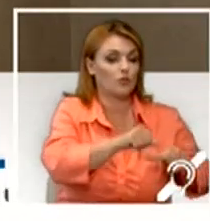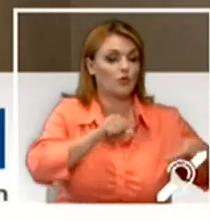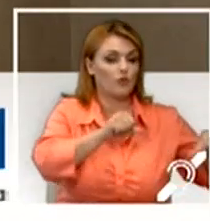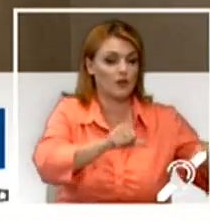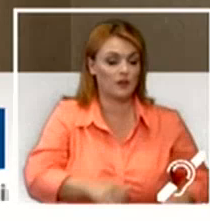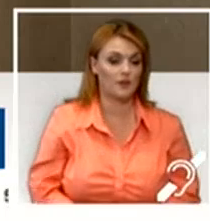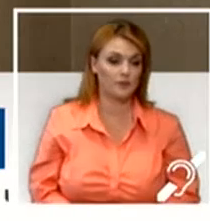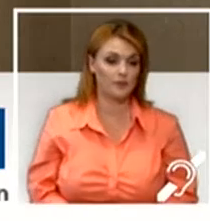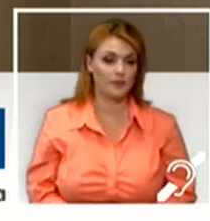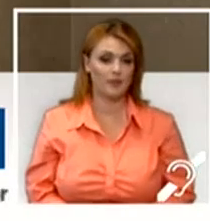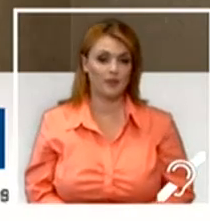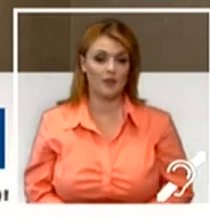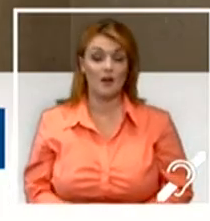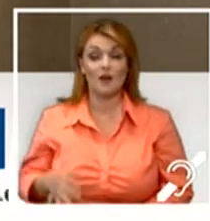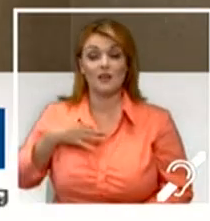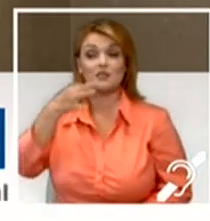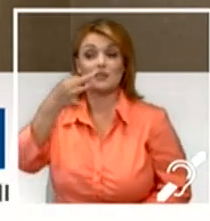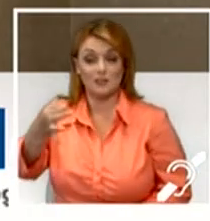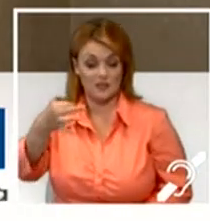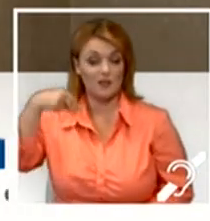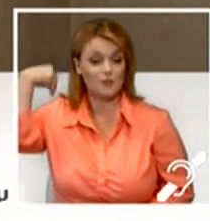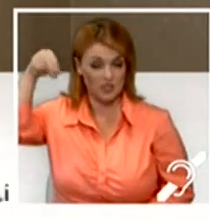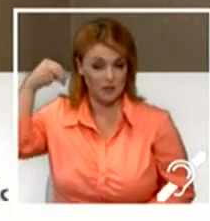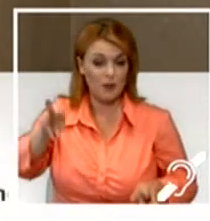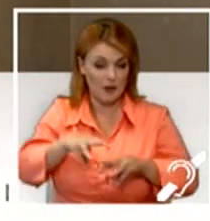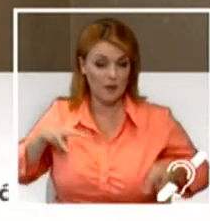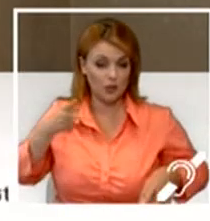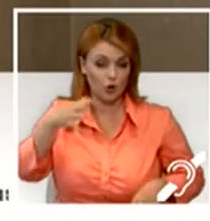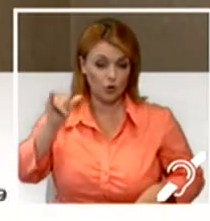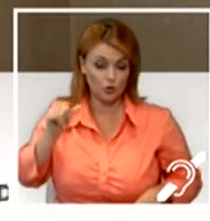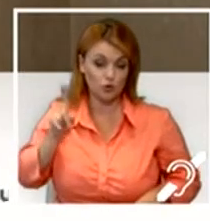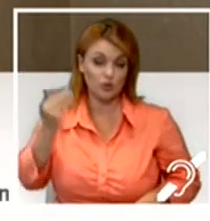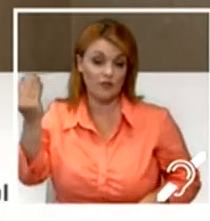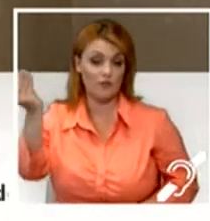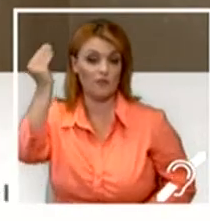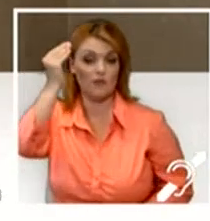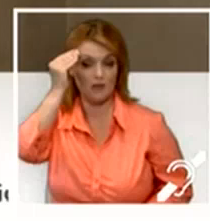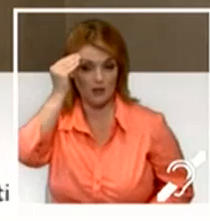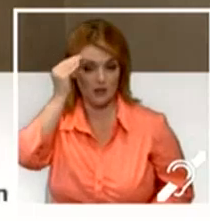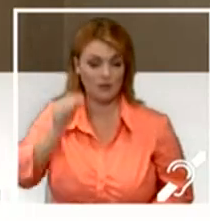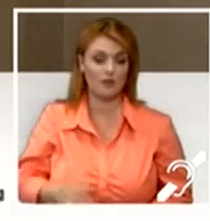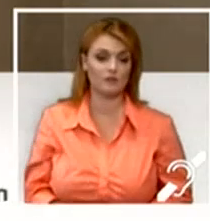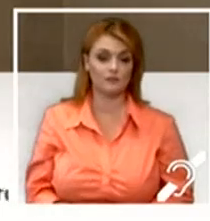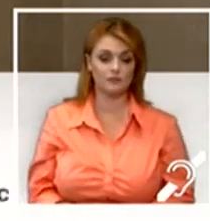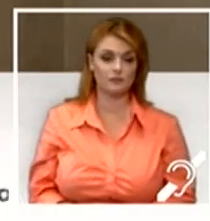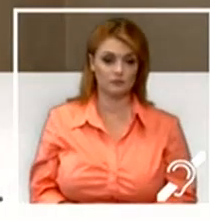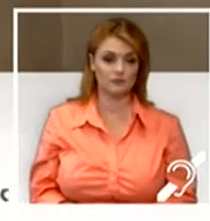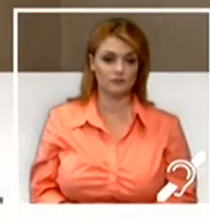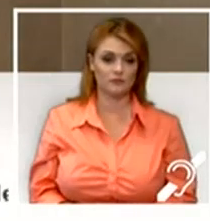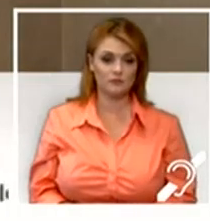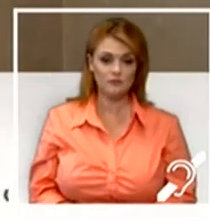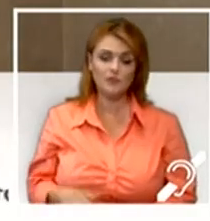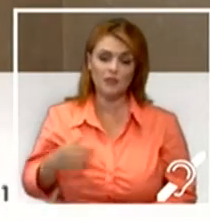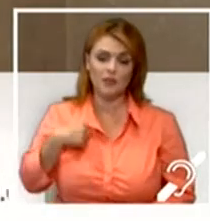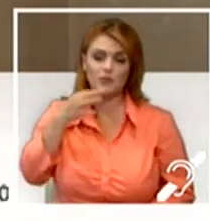trebuie privită ca opinia deci biroului. Totodată eu recomand funcționarilor din această instituție să fie